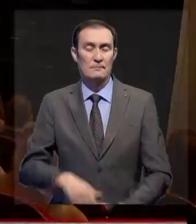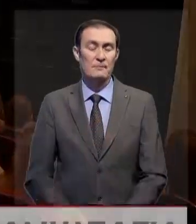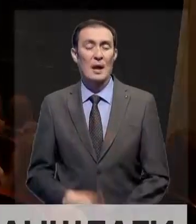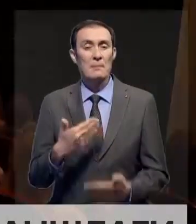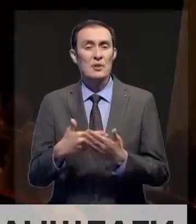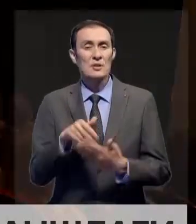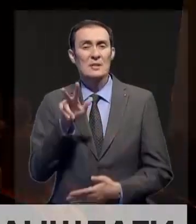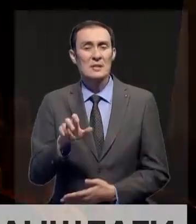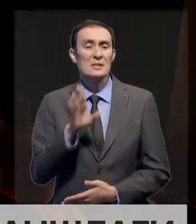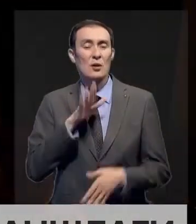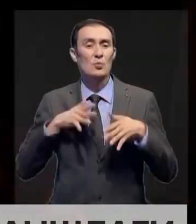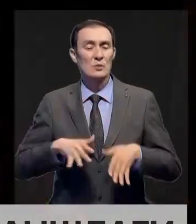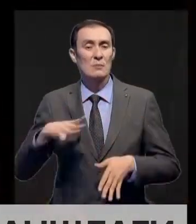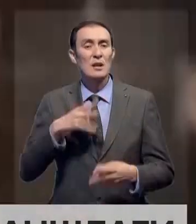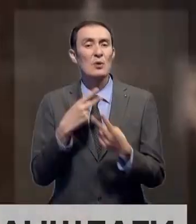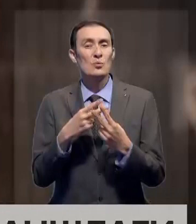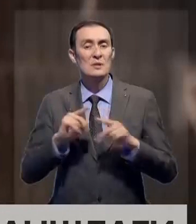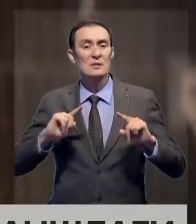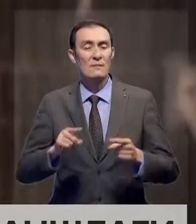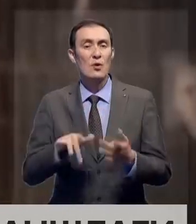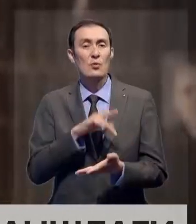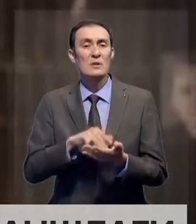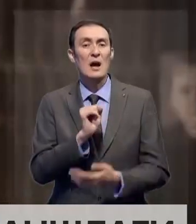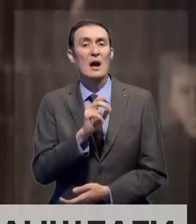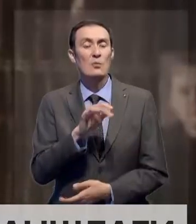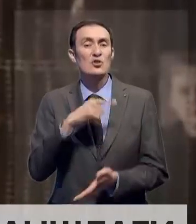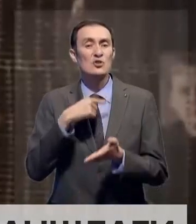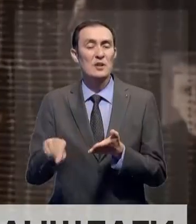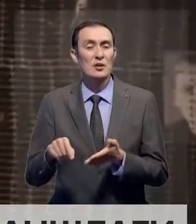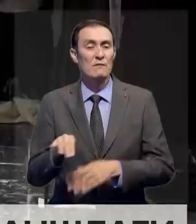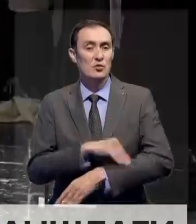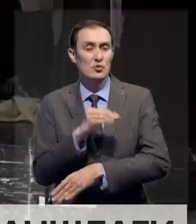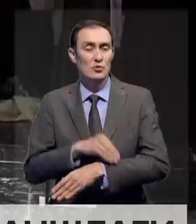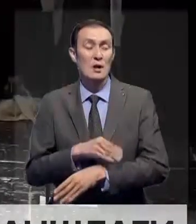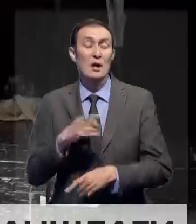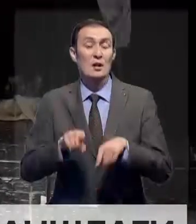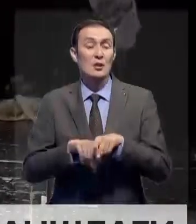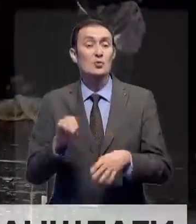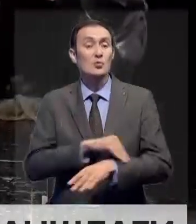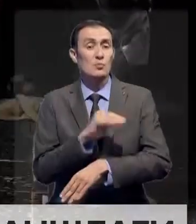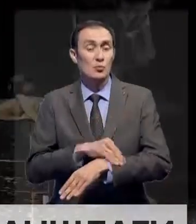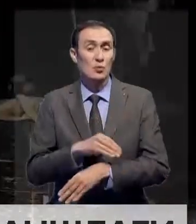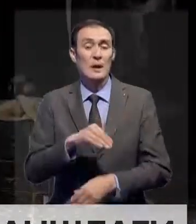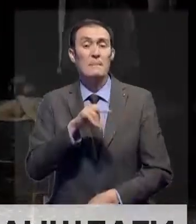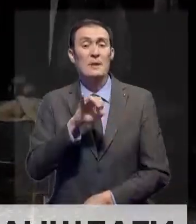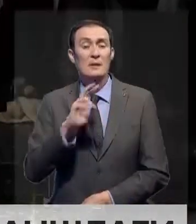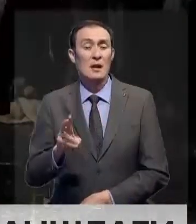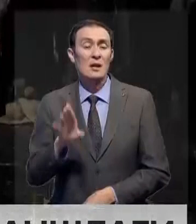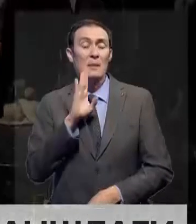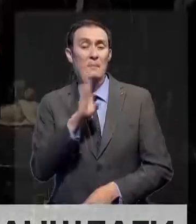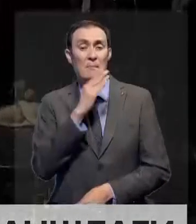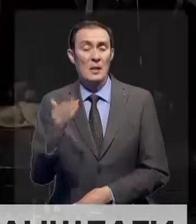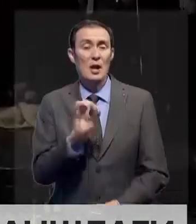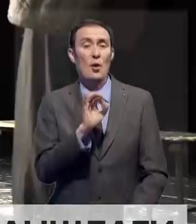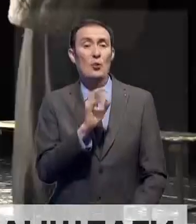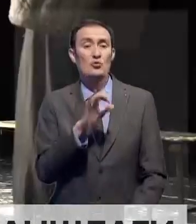Почти 300 грузинок были узницами акмолинского лагеря жен изменников Родины. Среди них супруга писателя Бориса Пельника, мать поэта